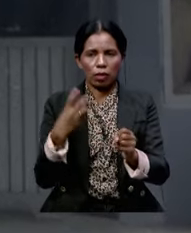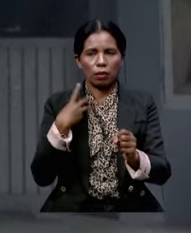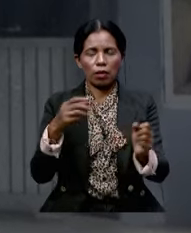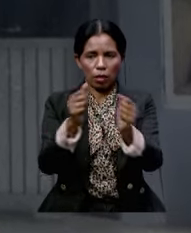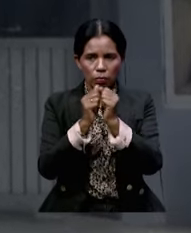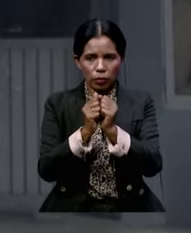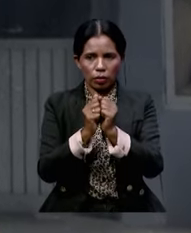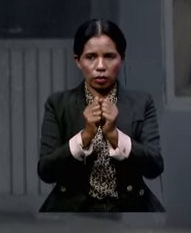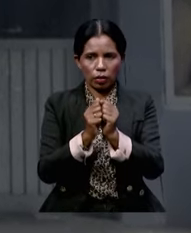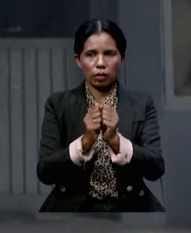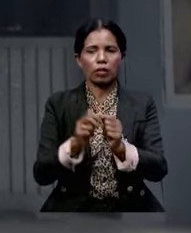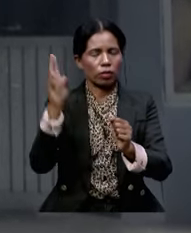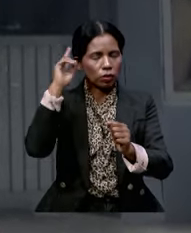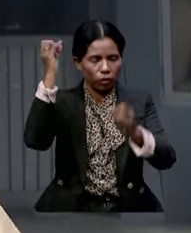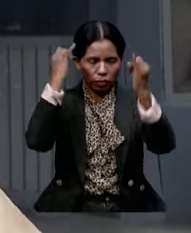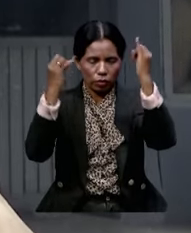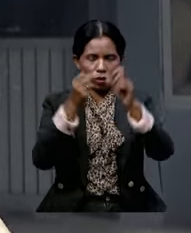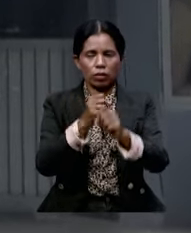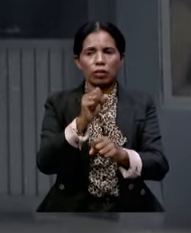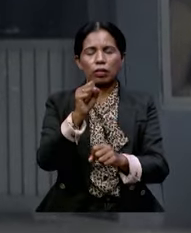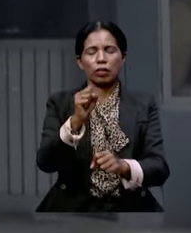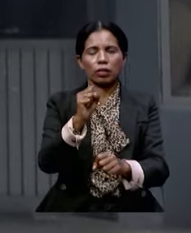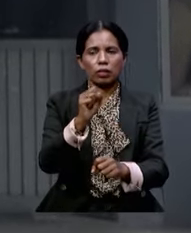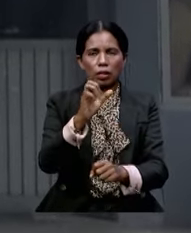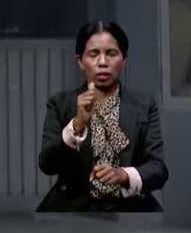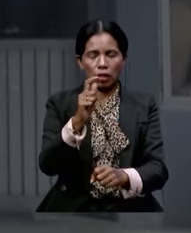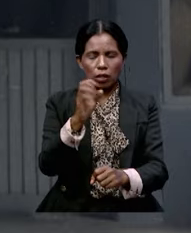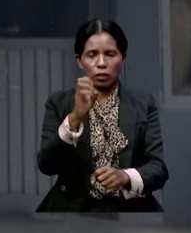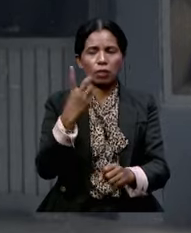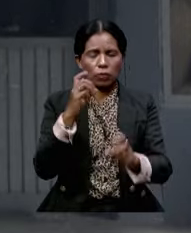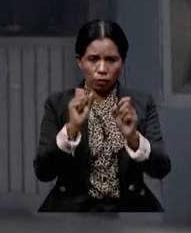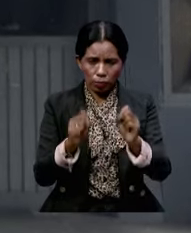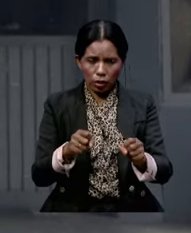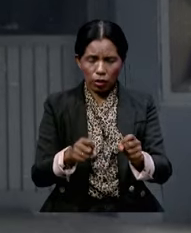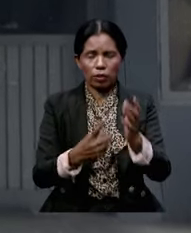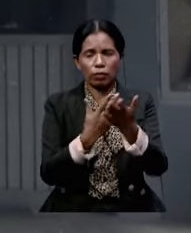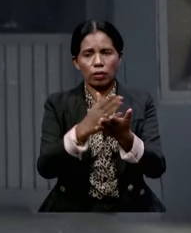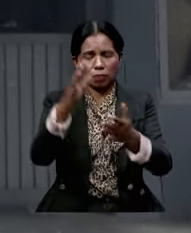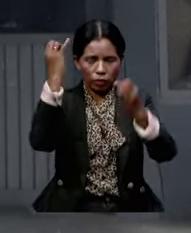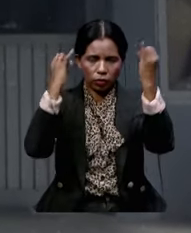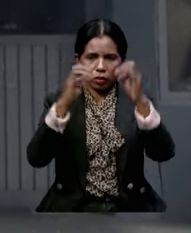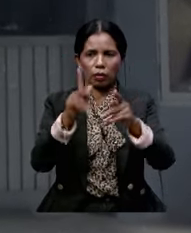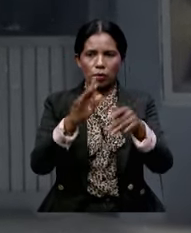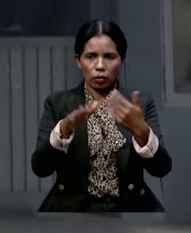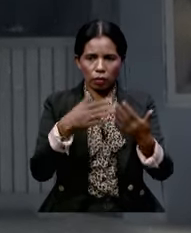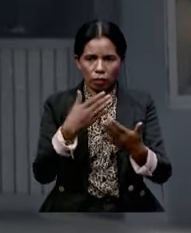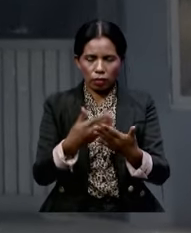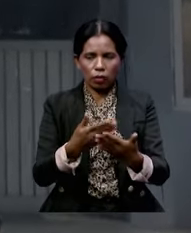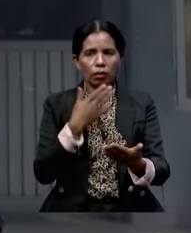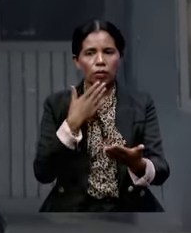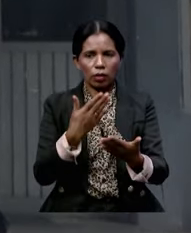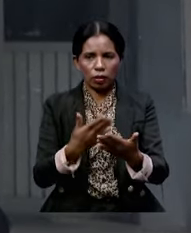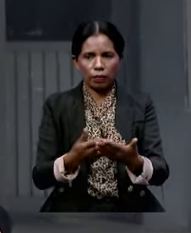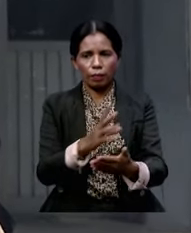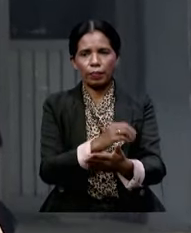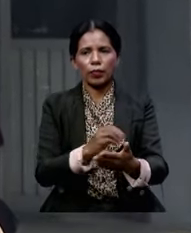ko. Rona mo si informasi sambal setopar ame mo bele. Explique a fai mo si informasi sama ba itani si daun ida na beke fetar o ida na